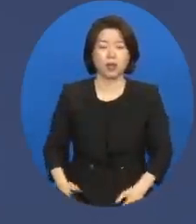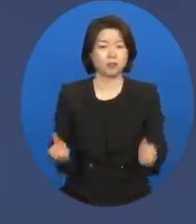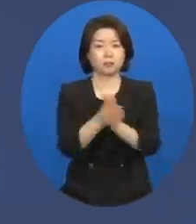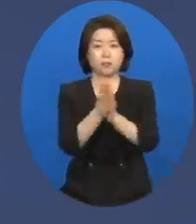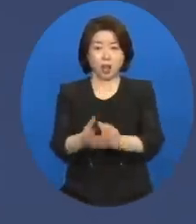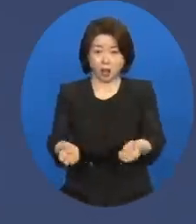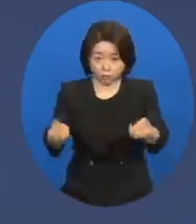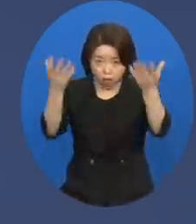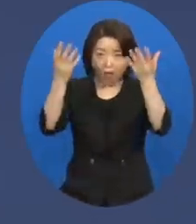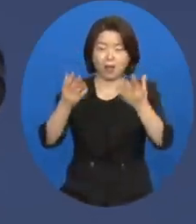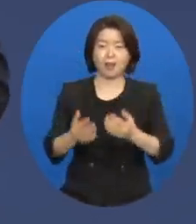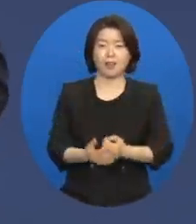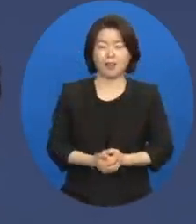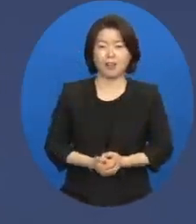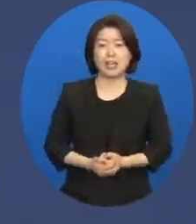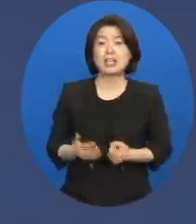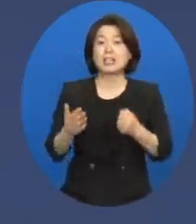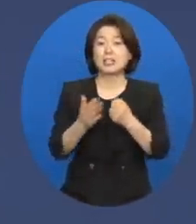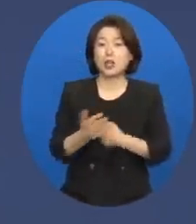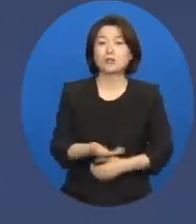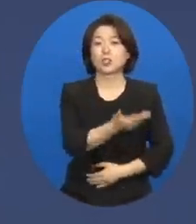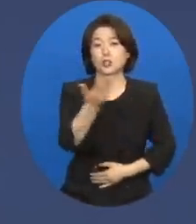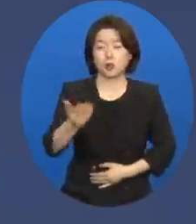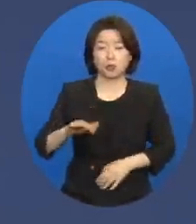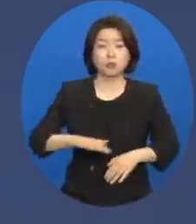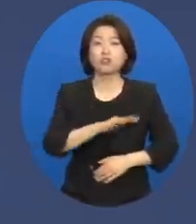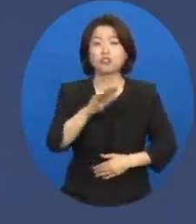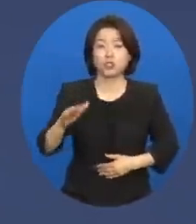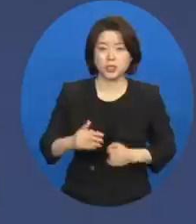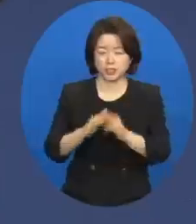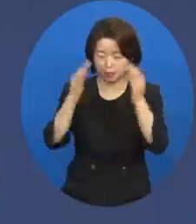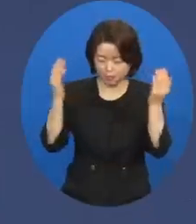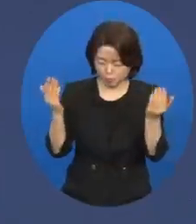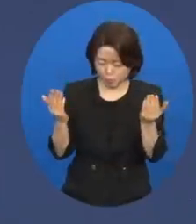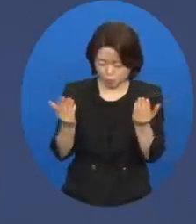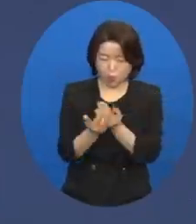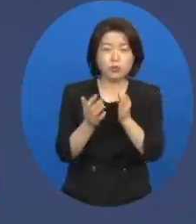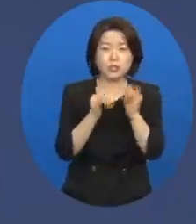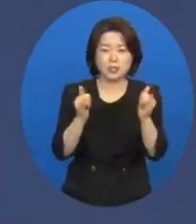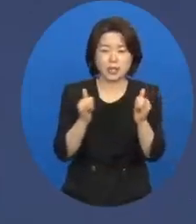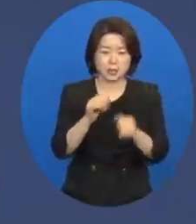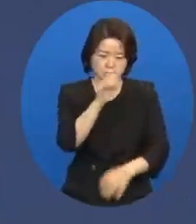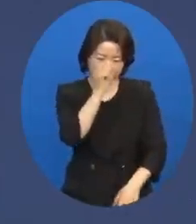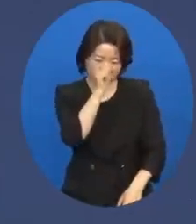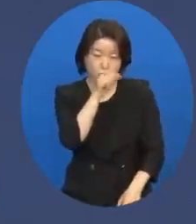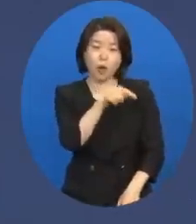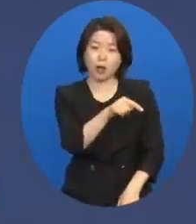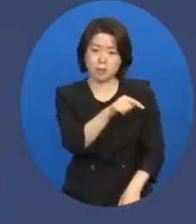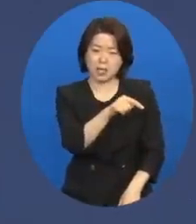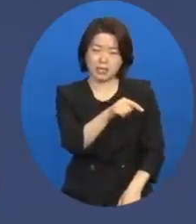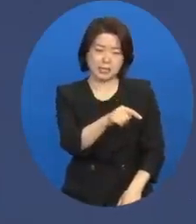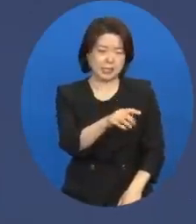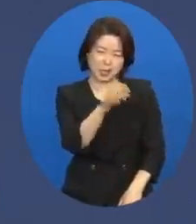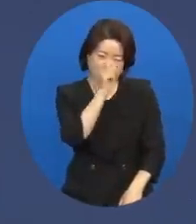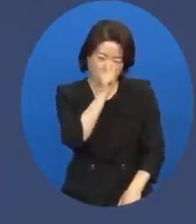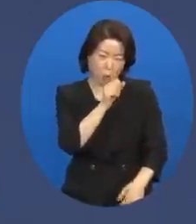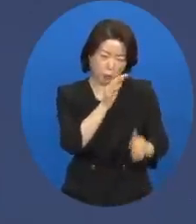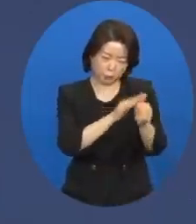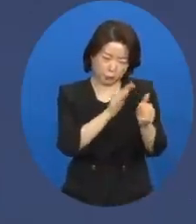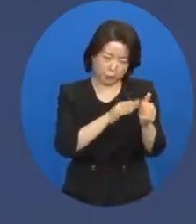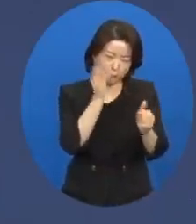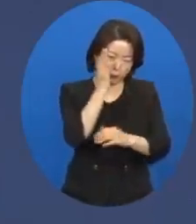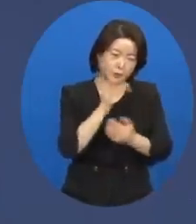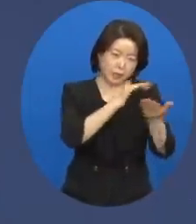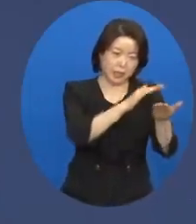할렐루야. 그러므로 여러분 우리는 모든 사람이 좋아할 만한 그런 얘기를 해서 그